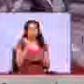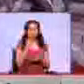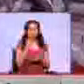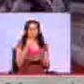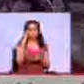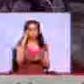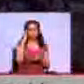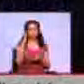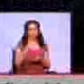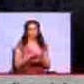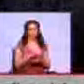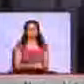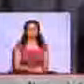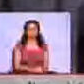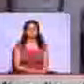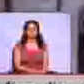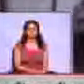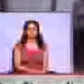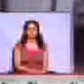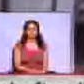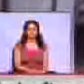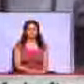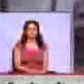واحسن، والحمد لله كل حاجه جت.